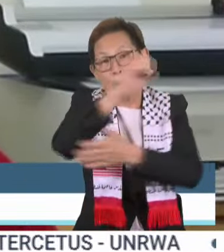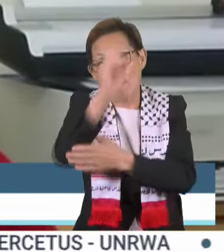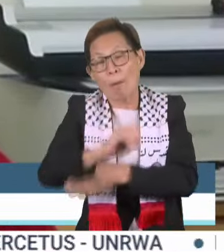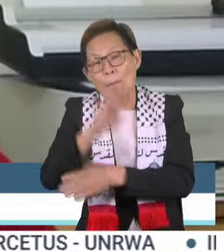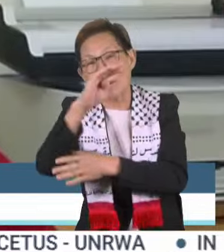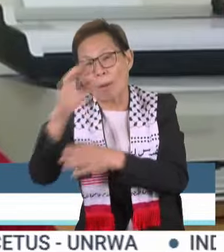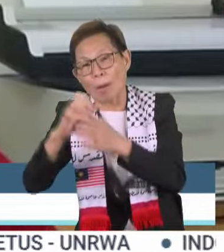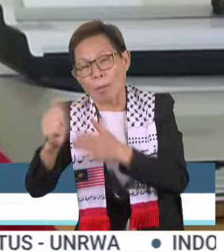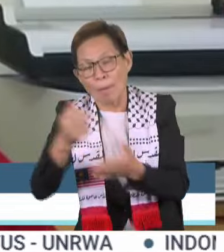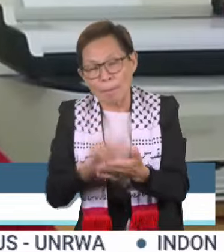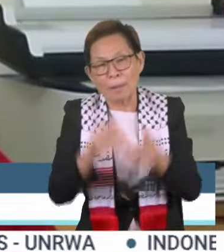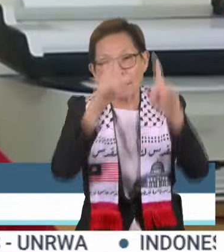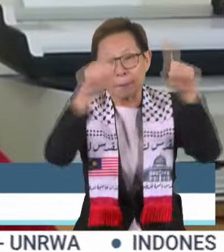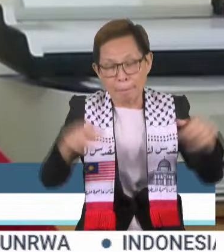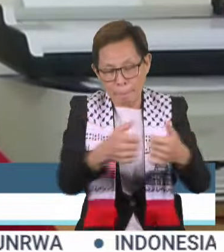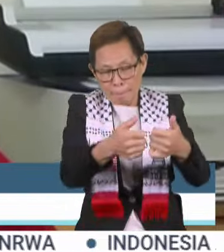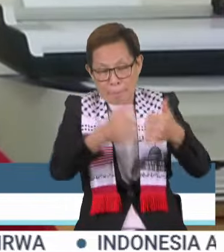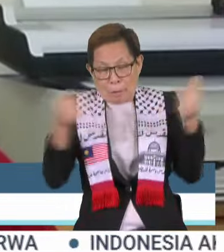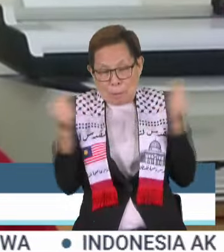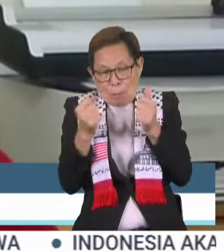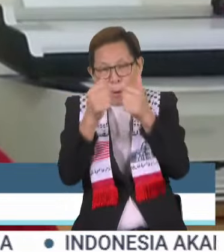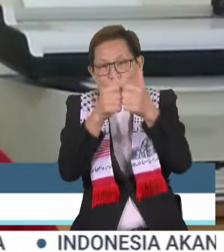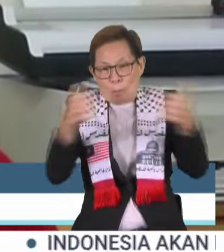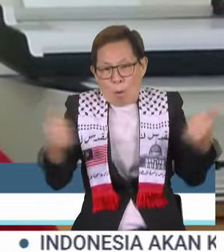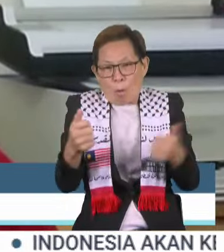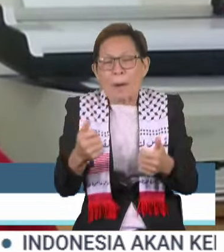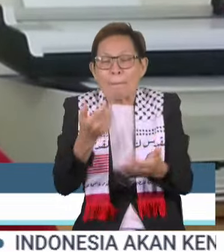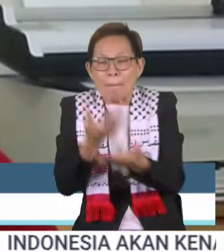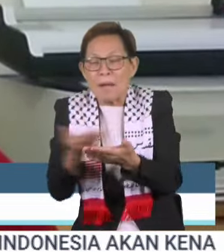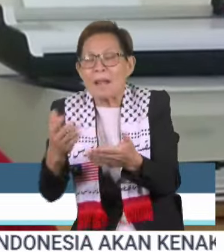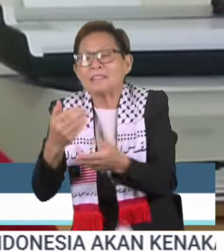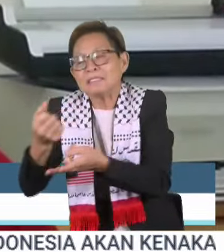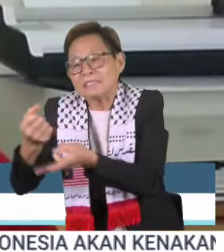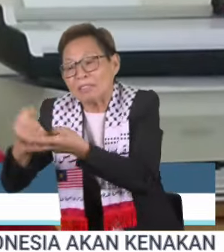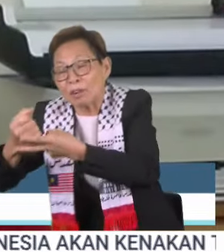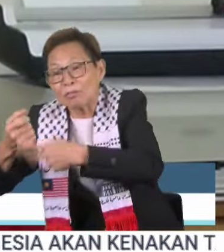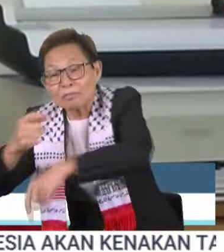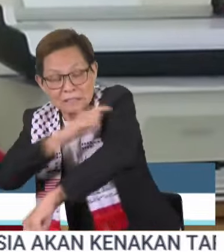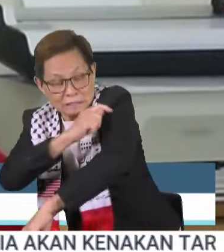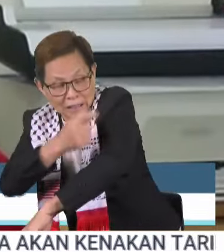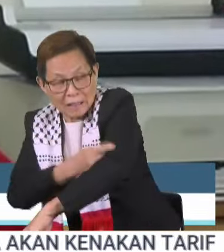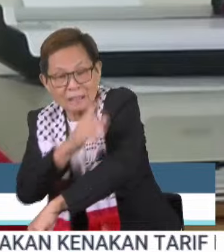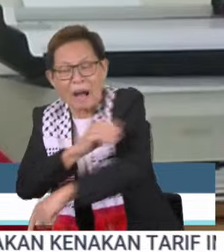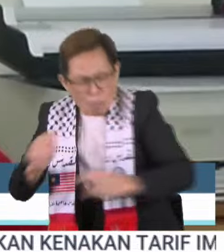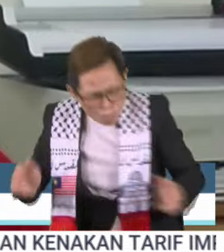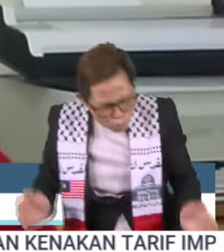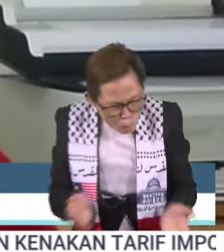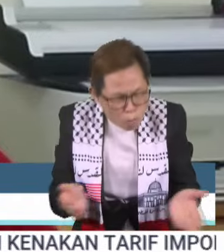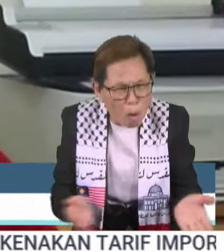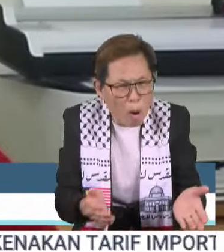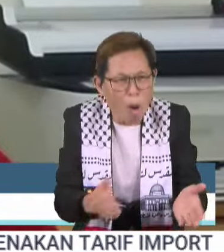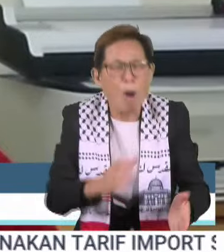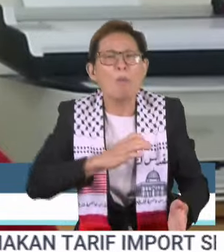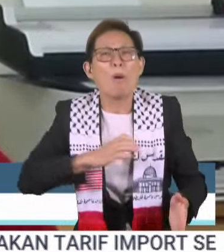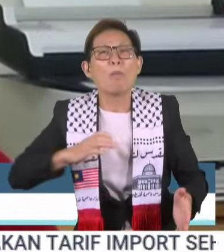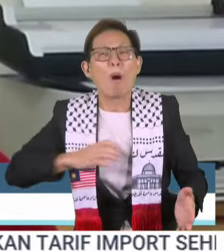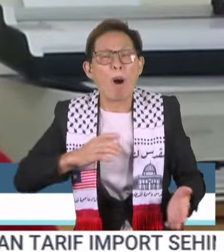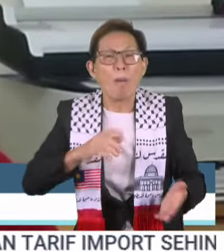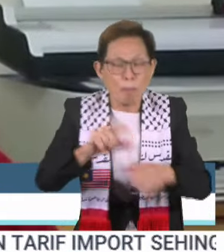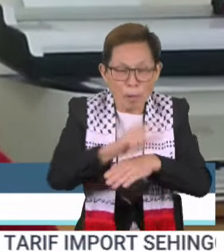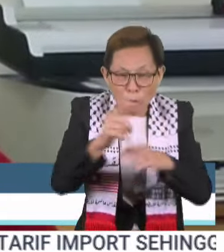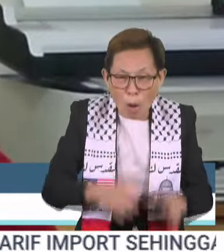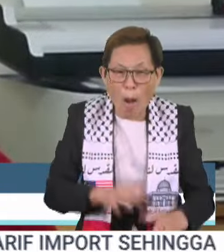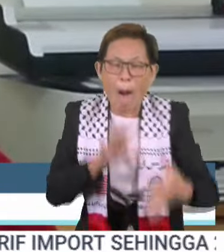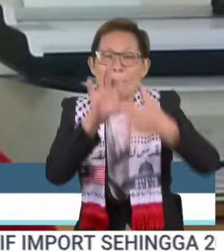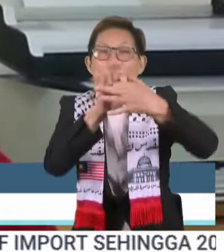bagi pembelian peti sejuk dan penyemat udara cekap tenaga, dan turut juga penggalakan kepada pengguna untuk menyertai inisiatif